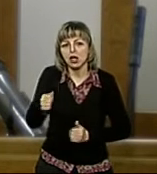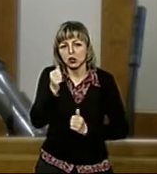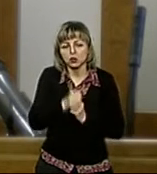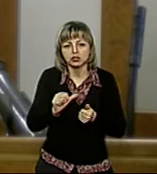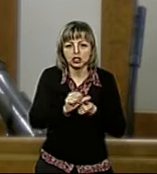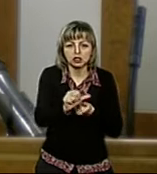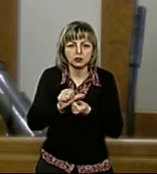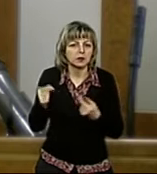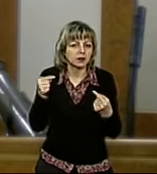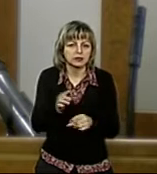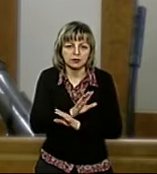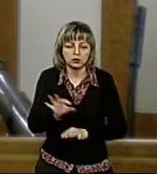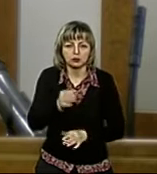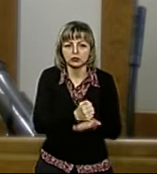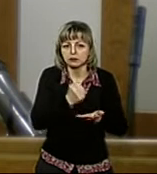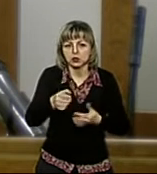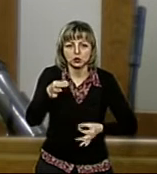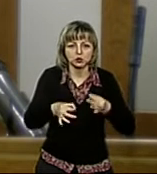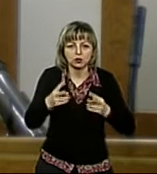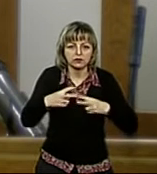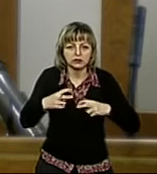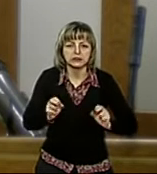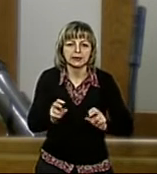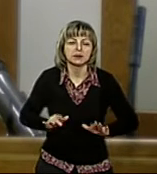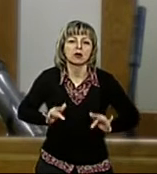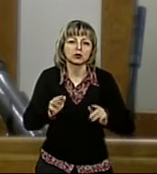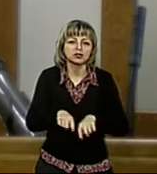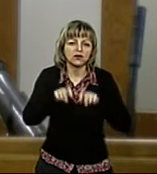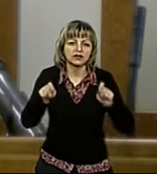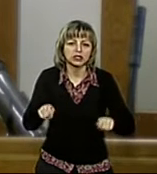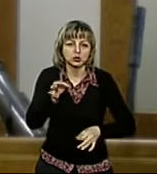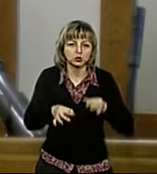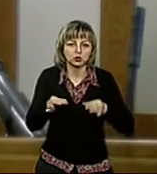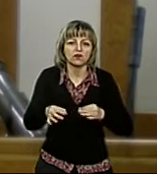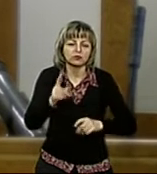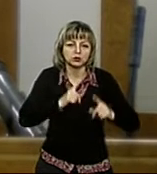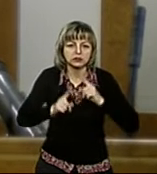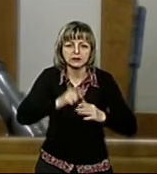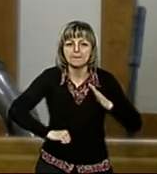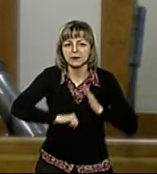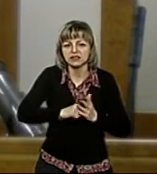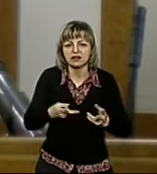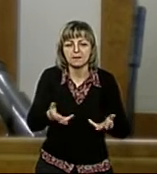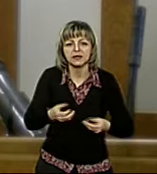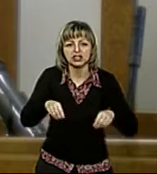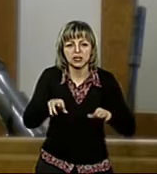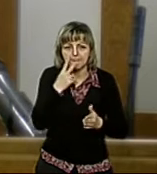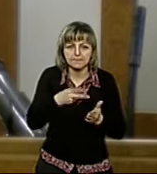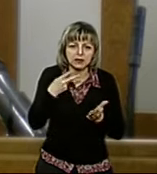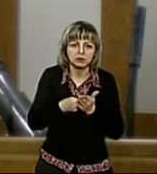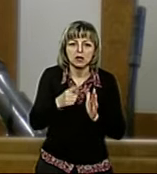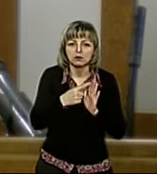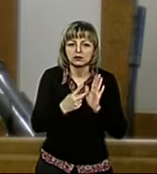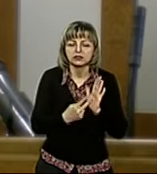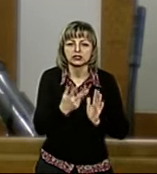кожен, зокрема, не заперечили проти призначення судового розгляду кримінального провадження у відкритому судовому засіданні. Підстави для прийняття рішення, передбаченого